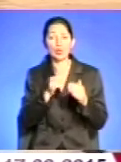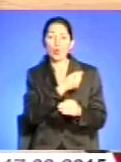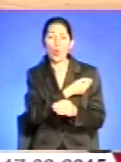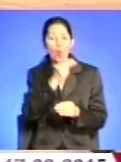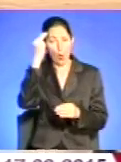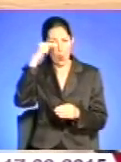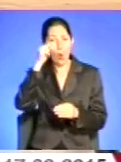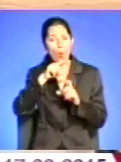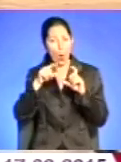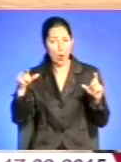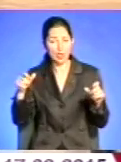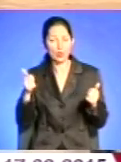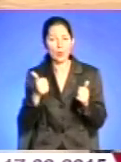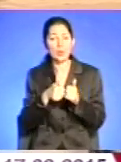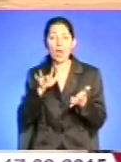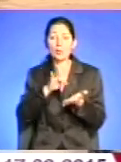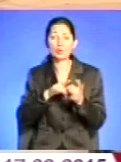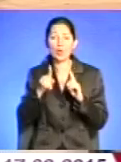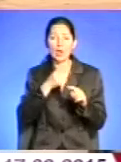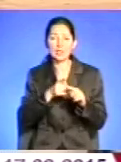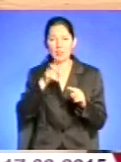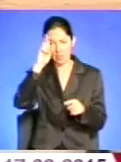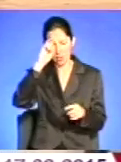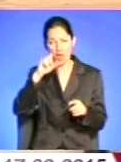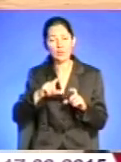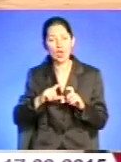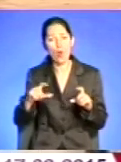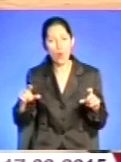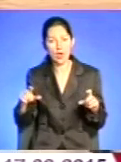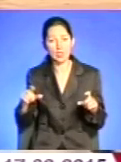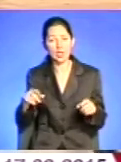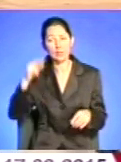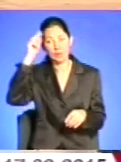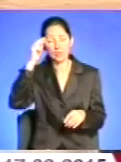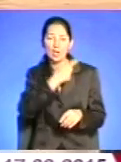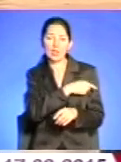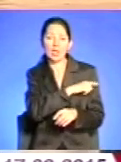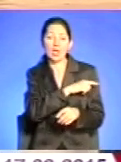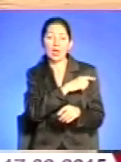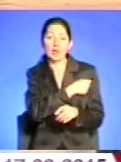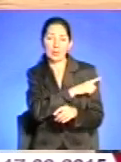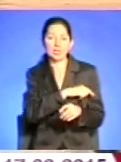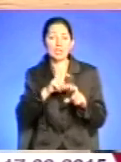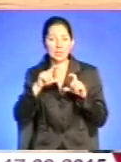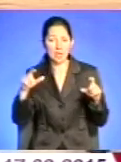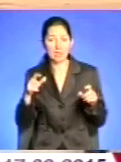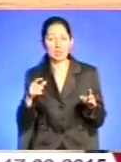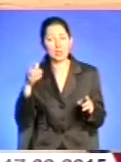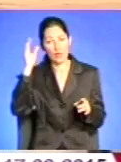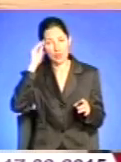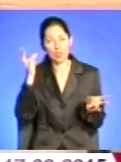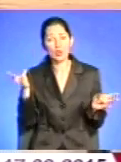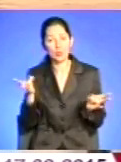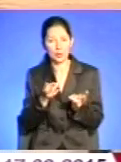центру зайнятості, тобто біля міської ради, це державні органи і навчальний заклад. Тому я вважаю, що це було доцільно